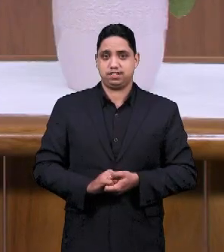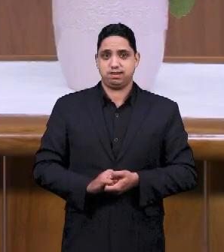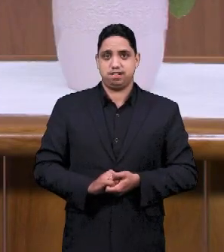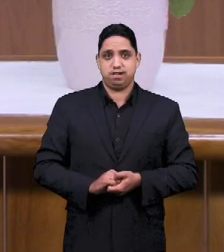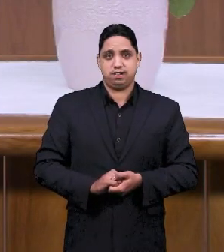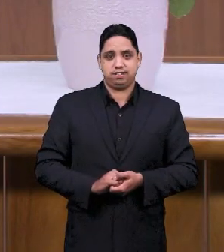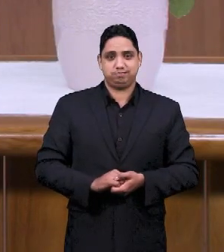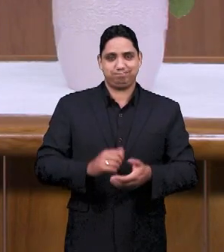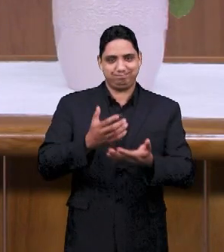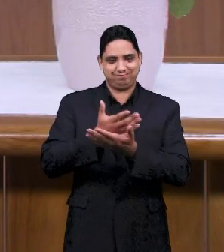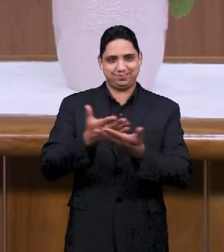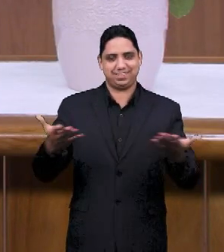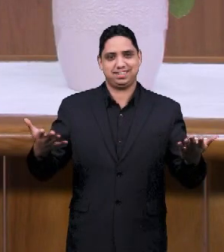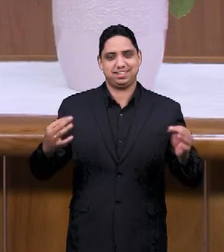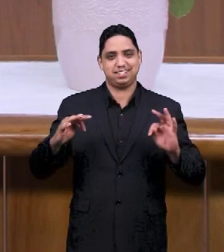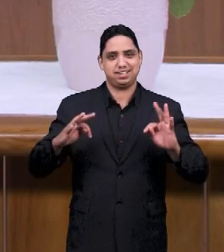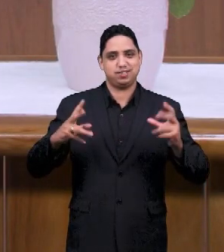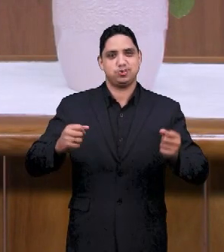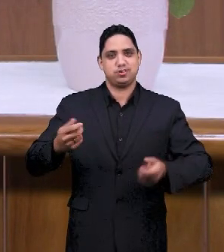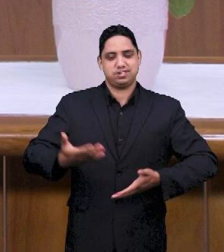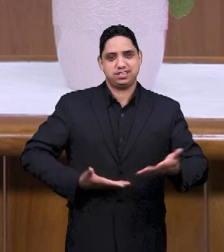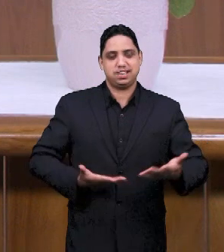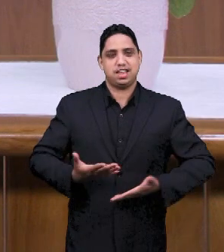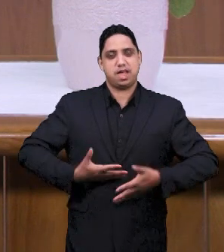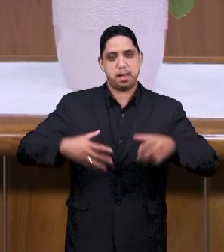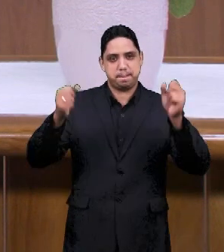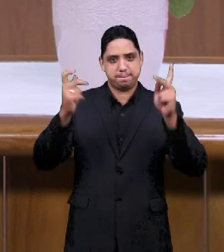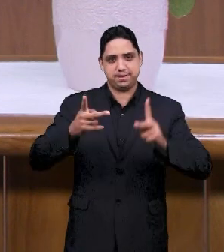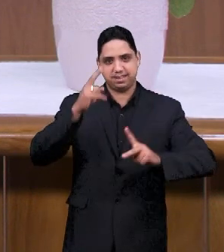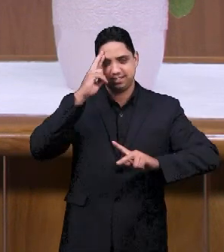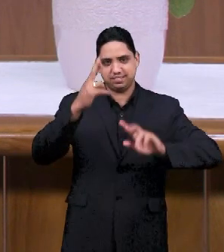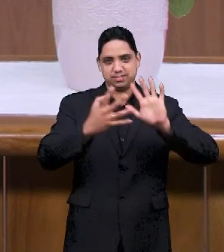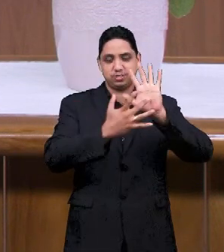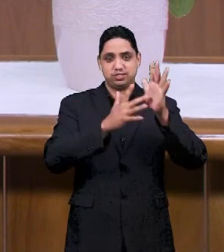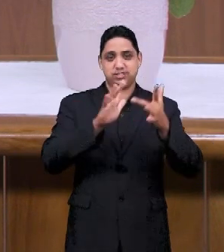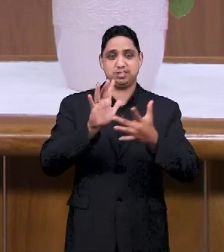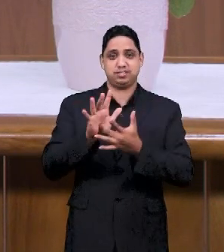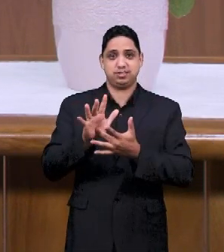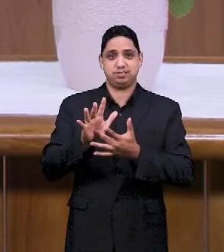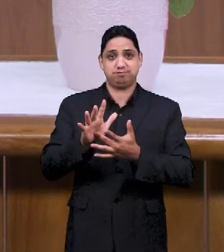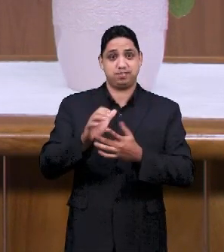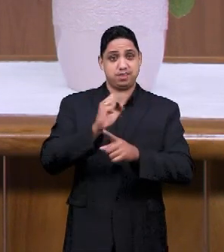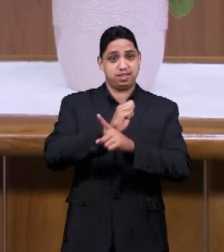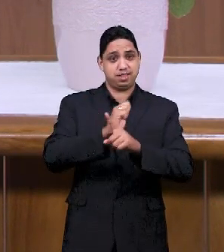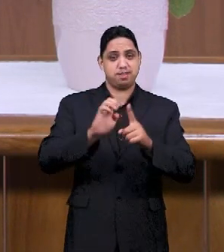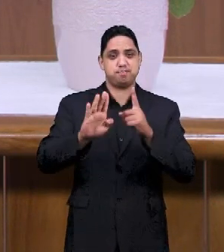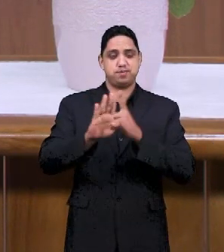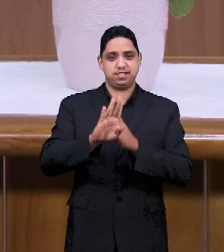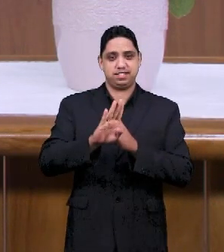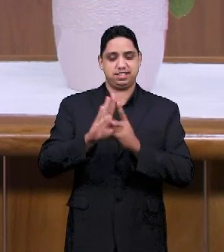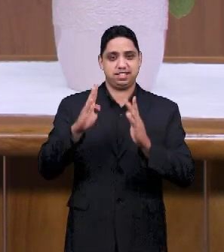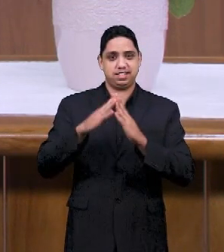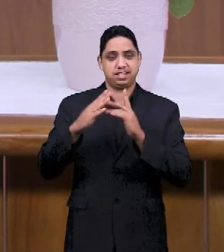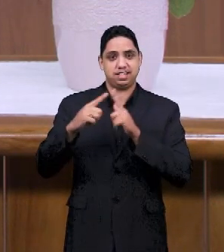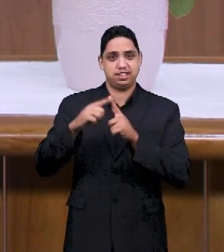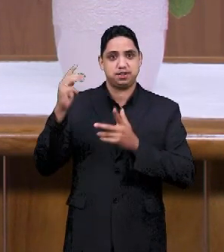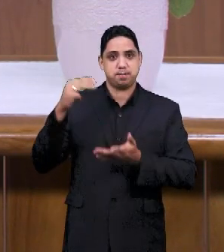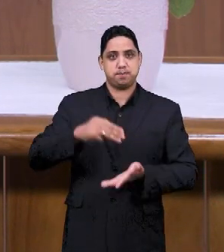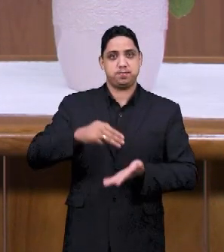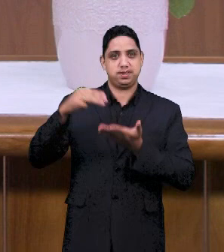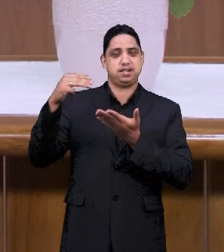Je salue à tous dans la paix du Seigneur Jésus. Celle-ci, c'est l'école biblique dominicale de l'Église